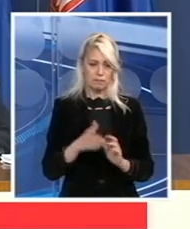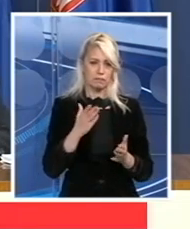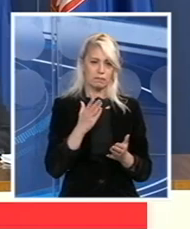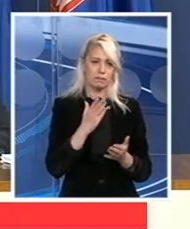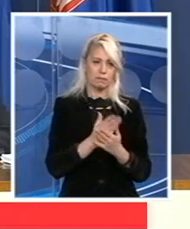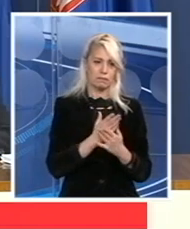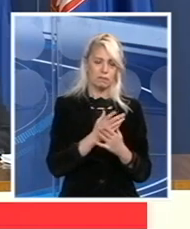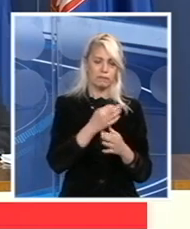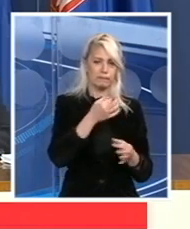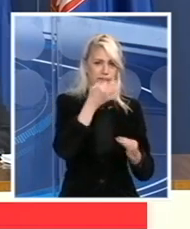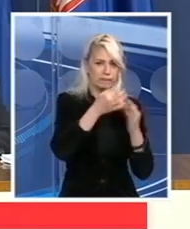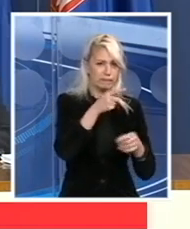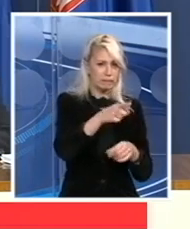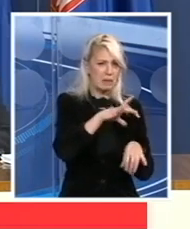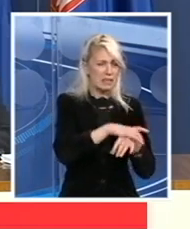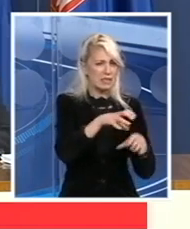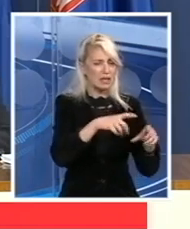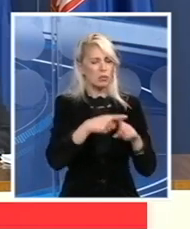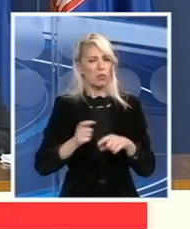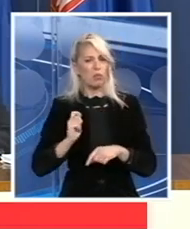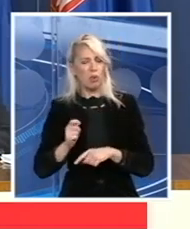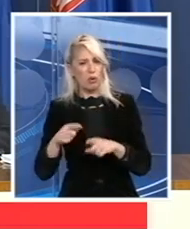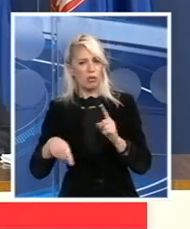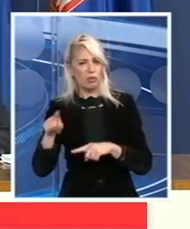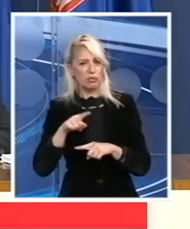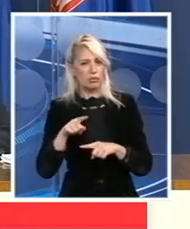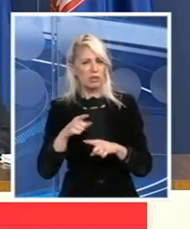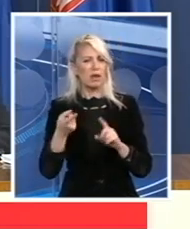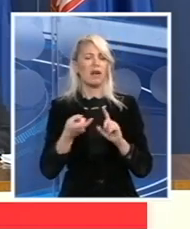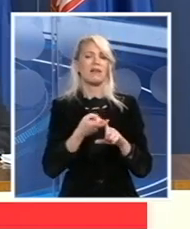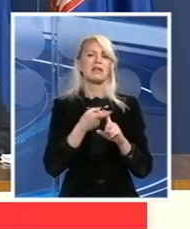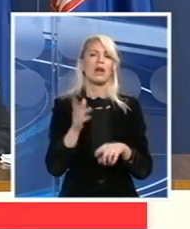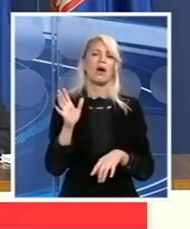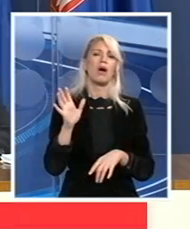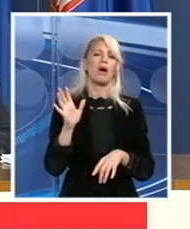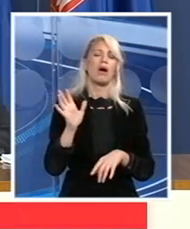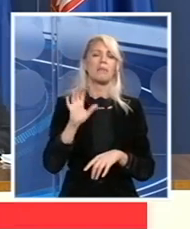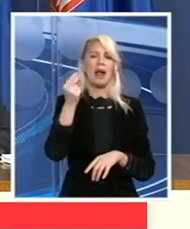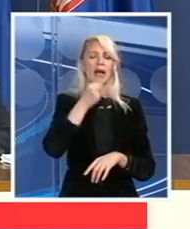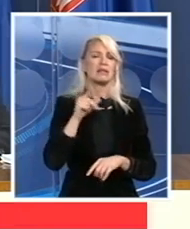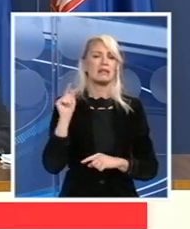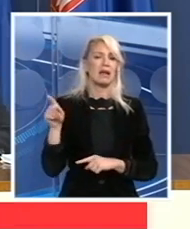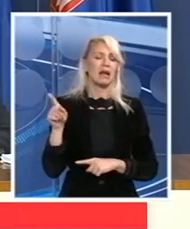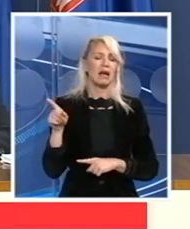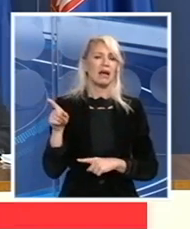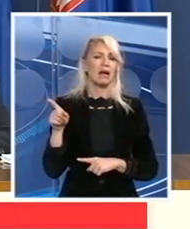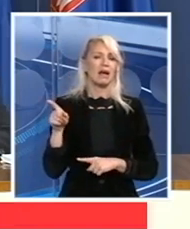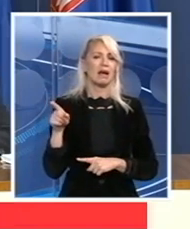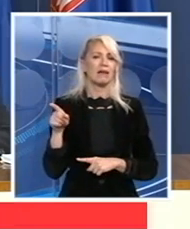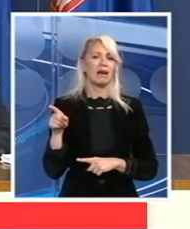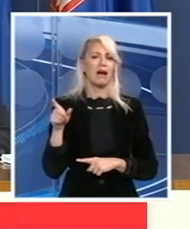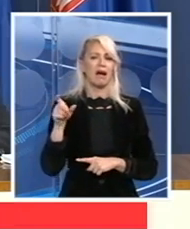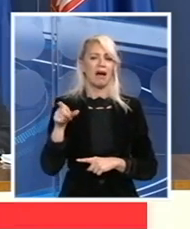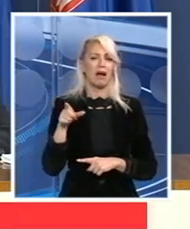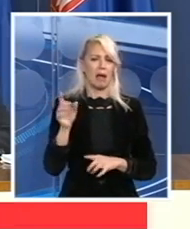policijskih službenika. Sada se ponovo vraćam, radi se o Beloj crkvi. U jednom trenutku neki ljudi iz tog